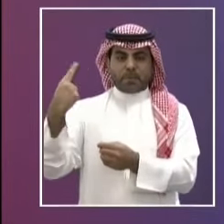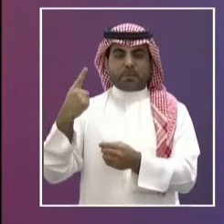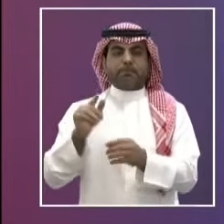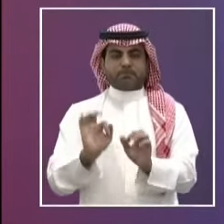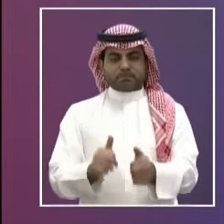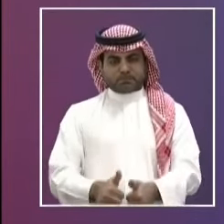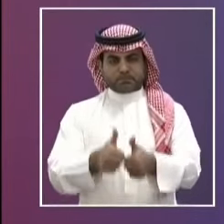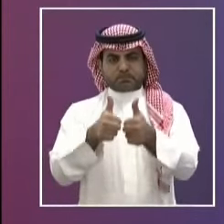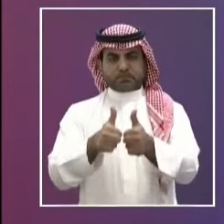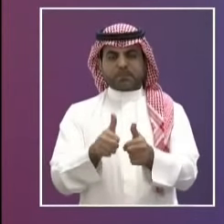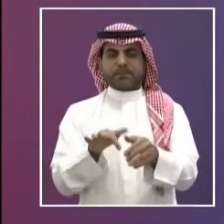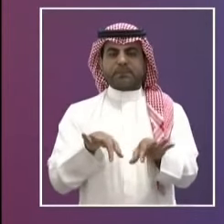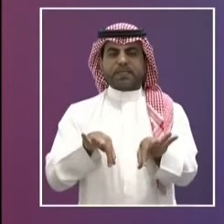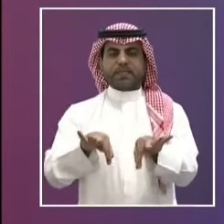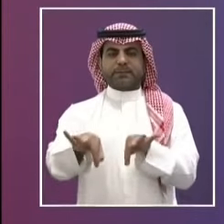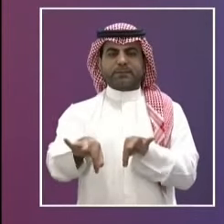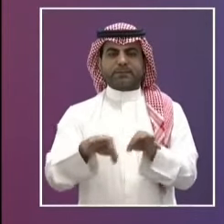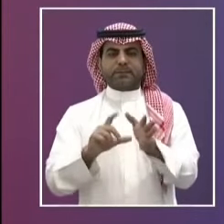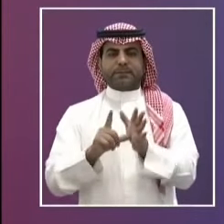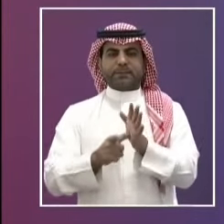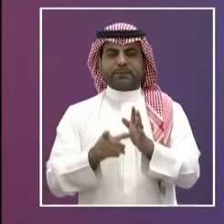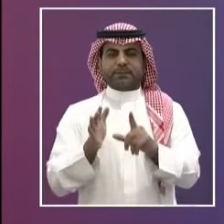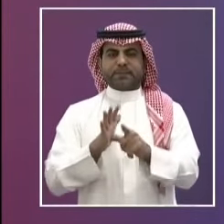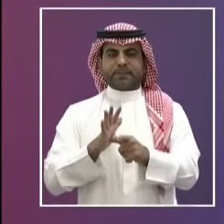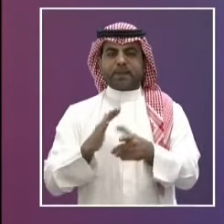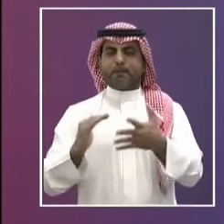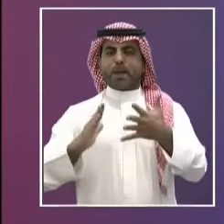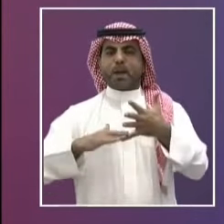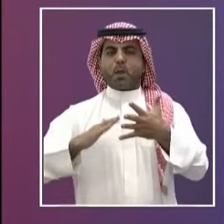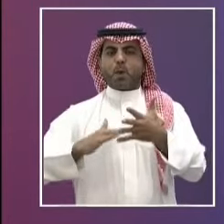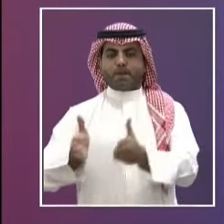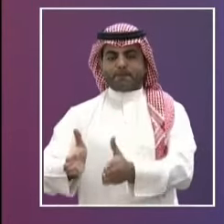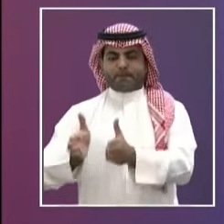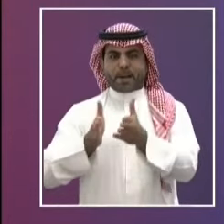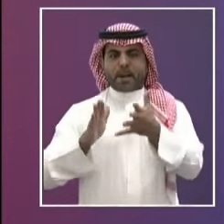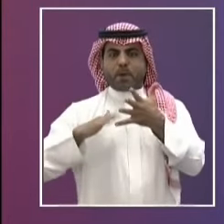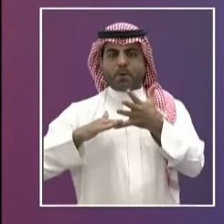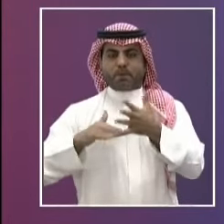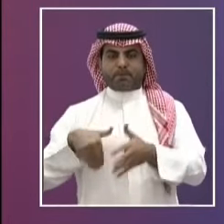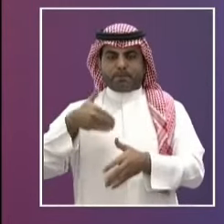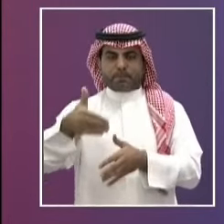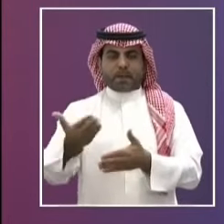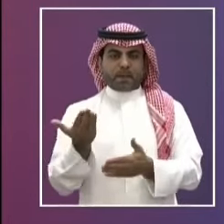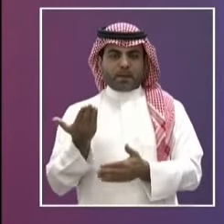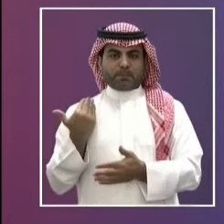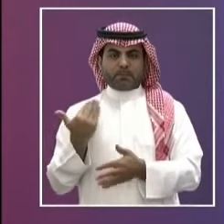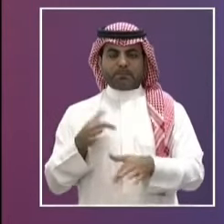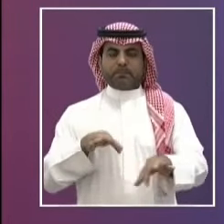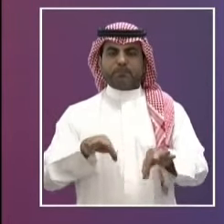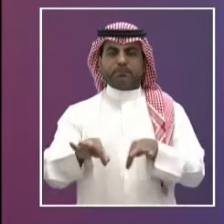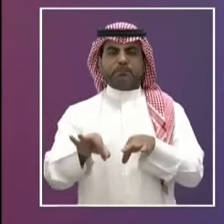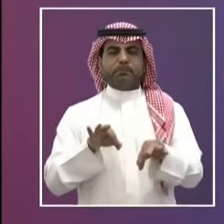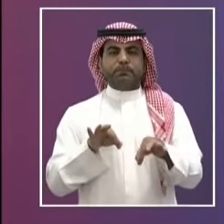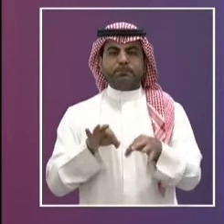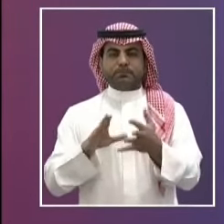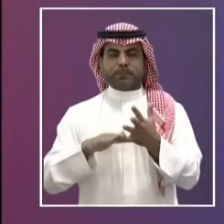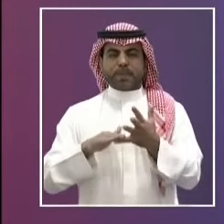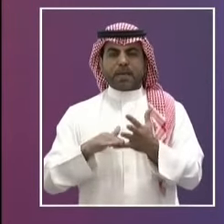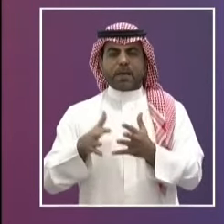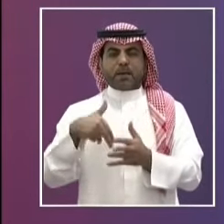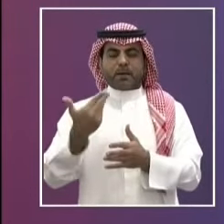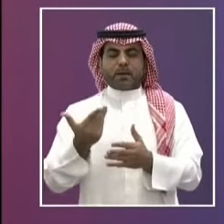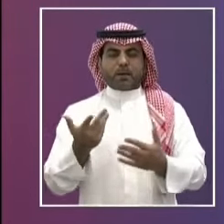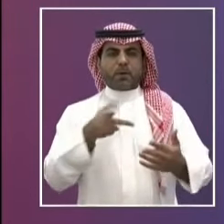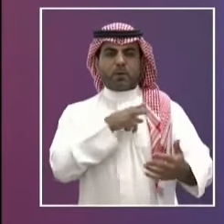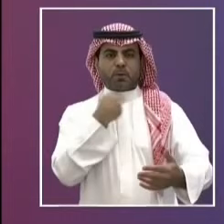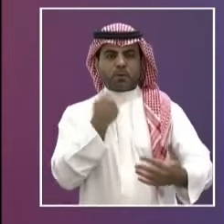فعلت الخطة التنفيذية للمرحلة الأولى، والتي تم إعدادها مسبقا بمشاركة العديد من